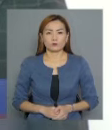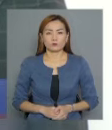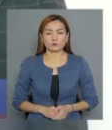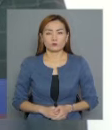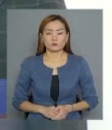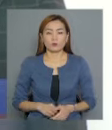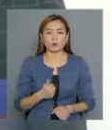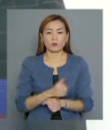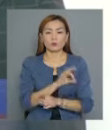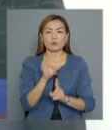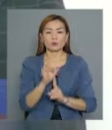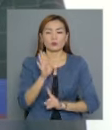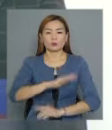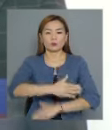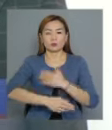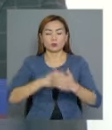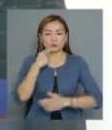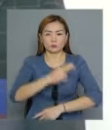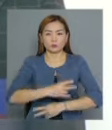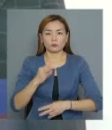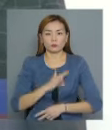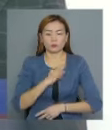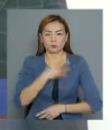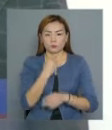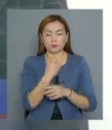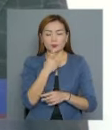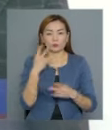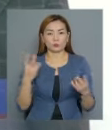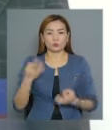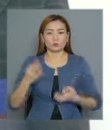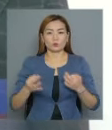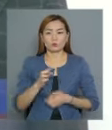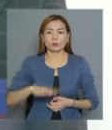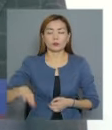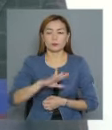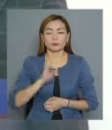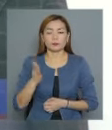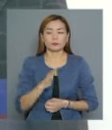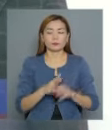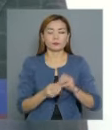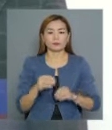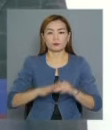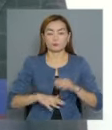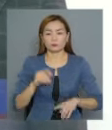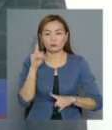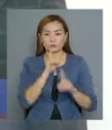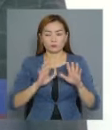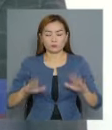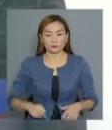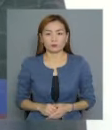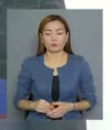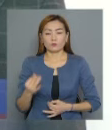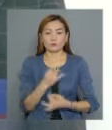основной целью является повышение качества и использование государственного языка в судах области на проходящей научно-практической конференции